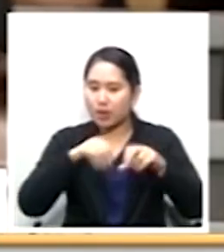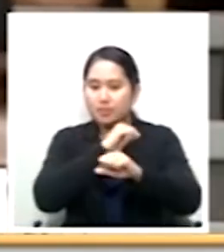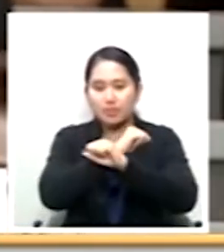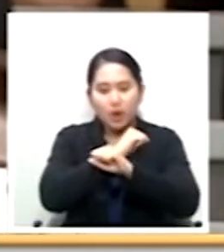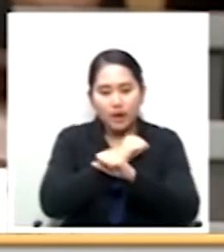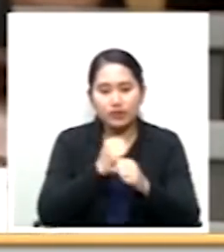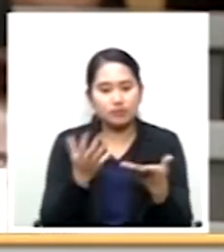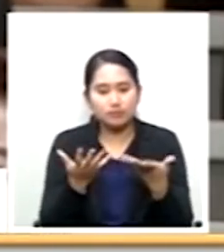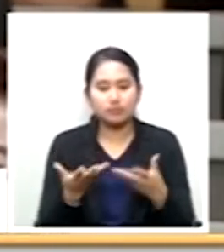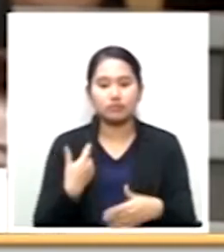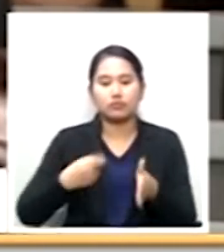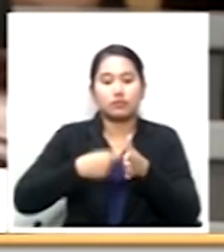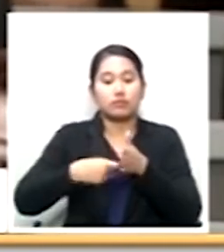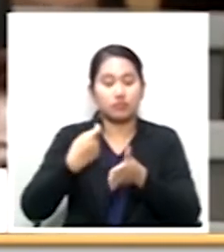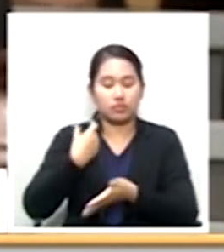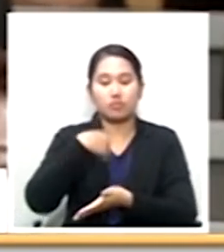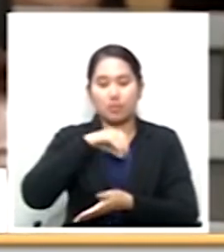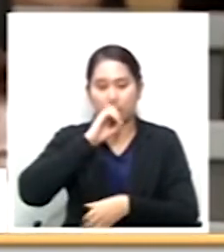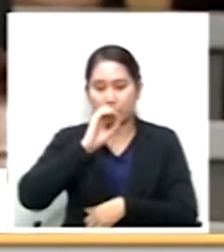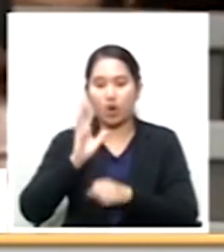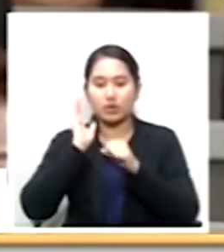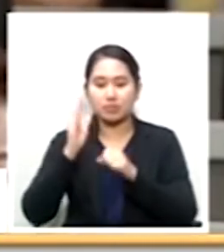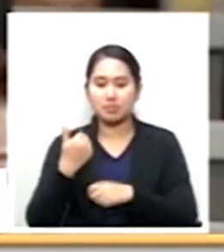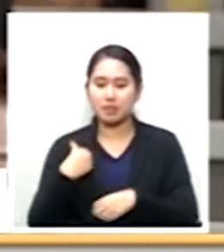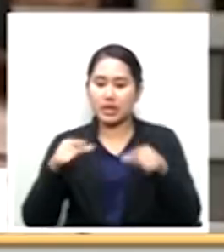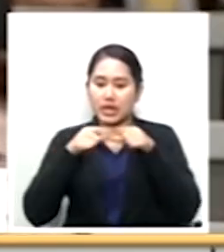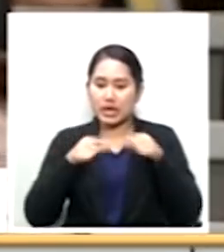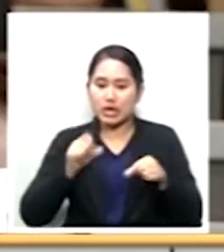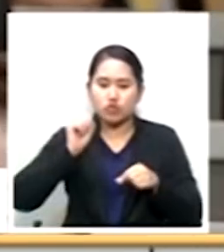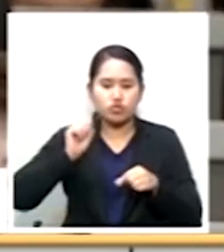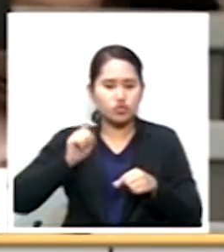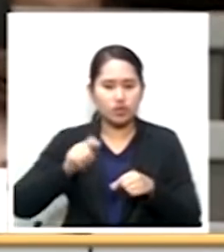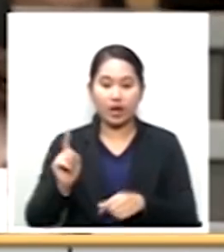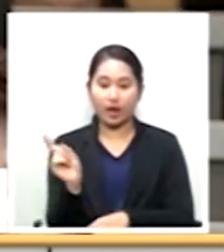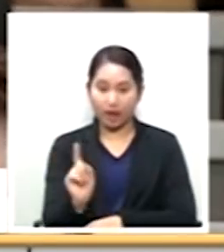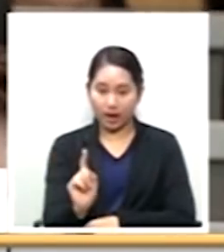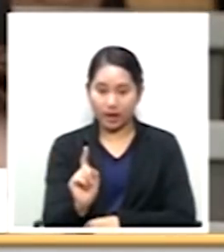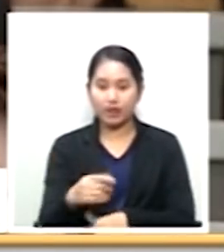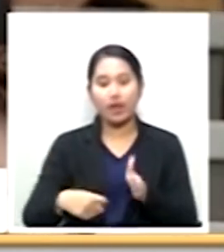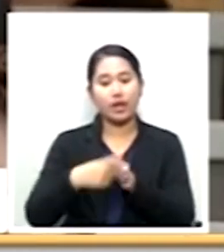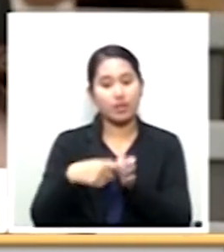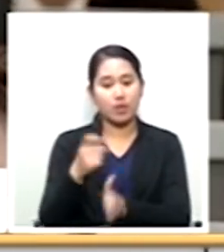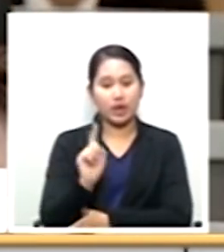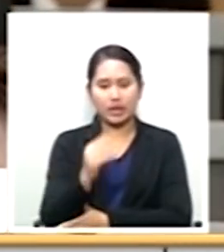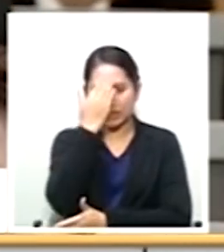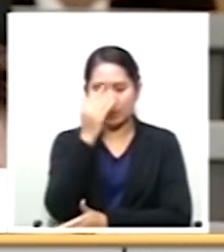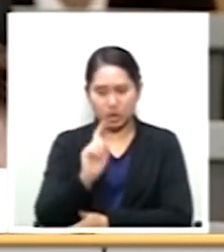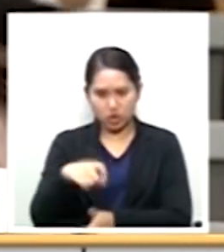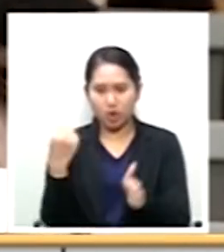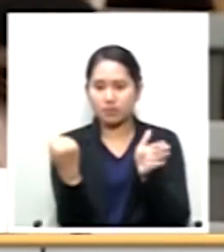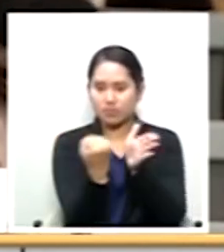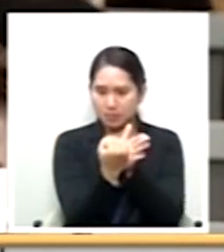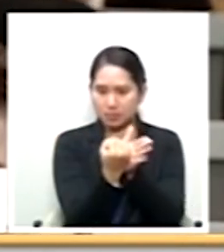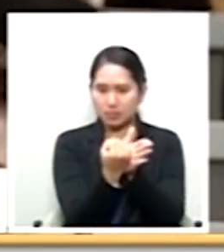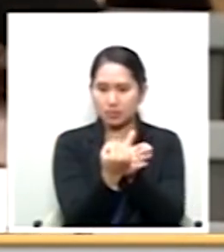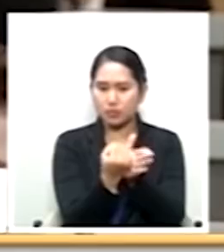ภัยขององค์พระมหากษัตริย์มีเรื่องอะไรที่เป็นเรื่องฉุกเฉินทันทีทันใดมีเหตุใดที่ทำให้จำเป็นต้องตราพระราชกำหนด